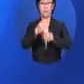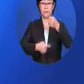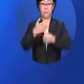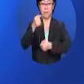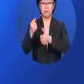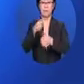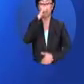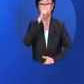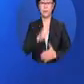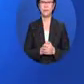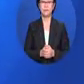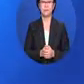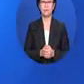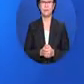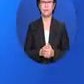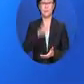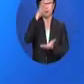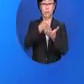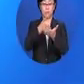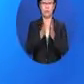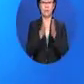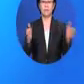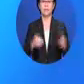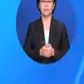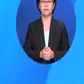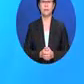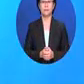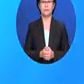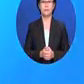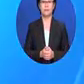해가 되었으면 좋겠습니다. 천안뉴스 시작합니다.